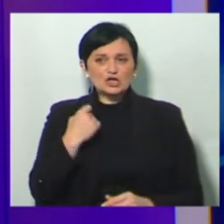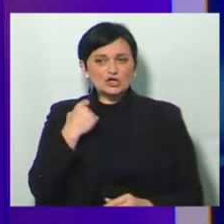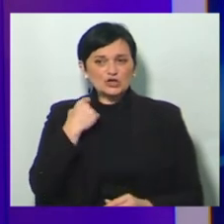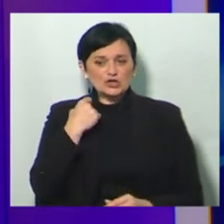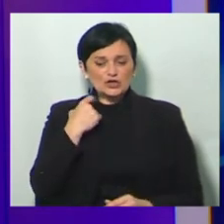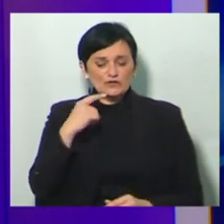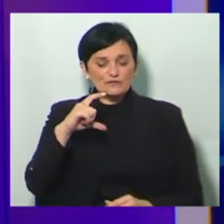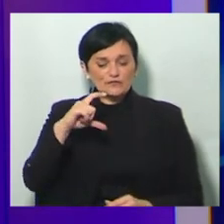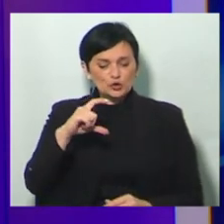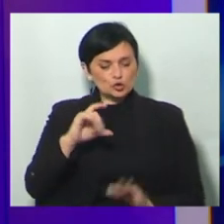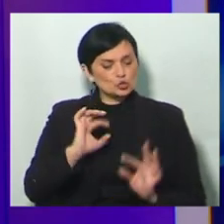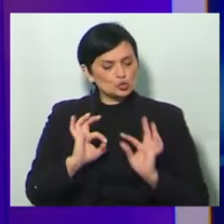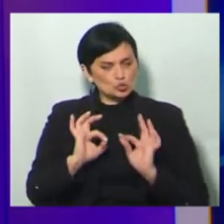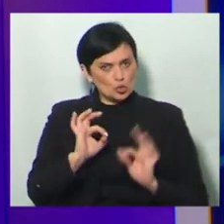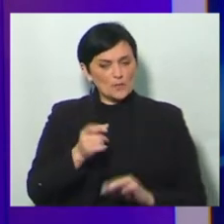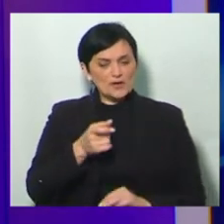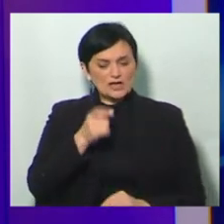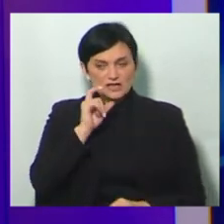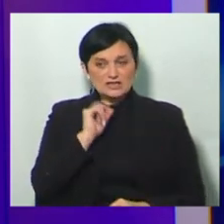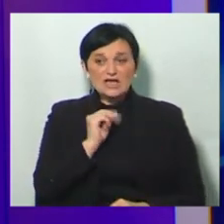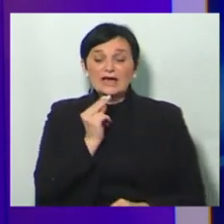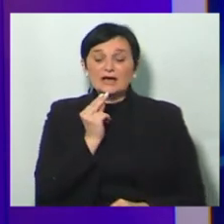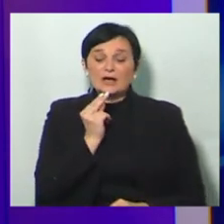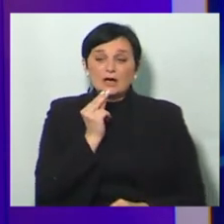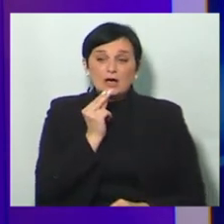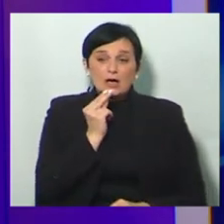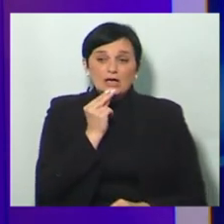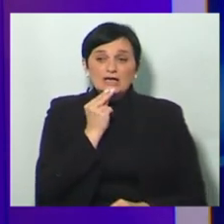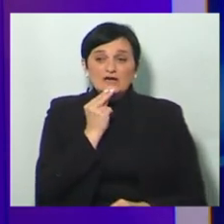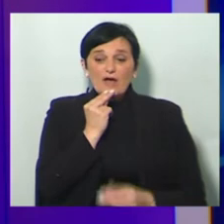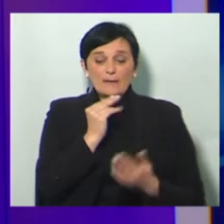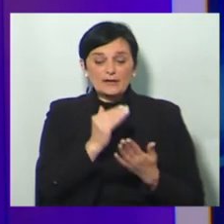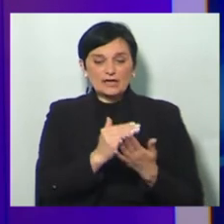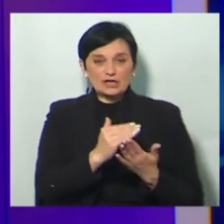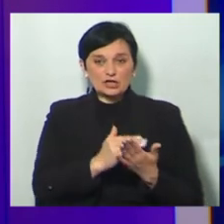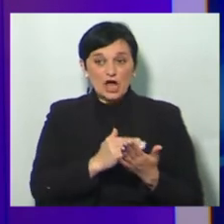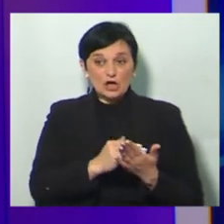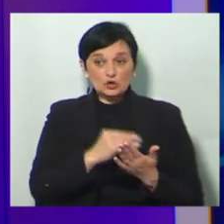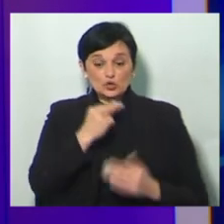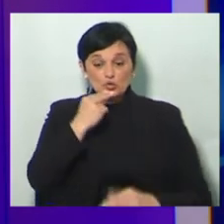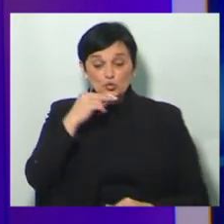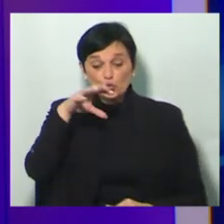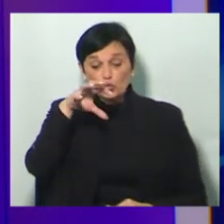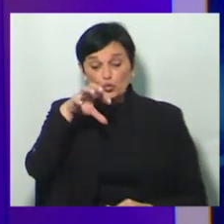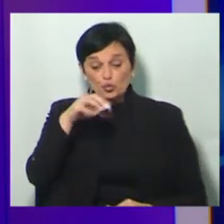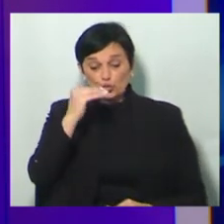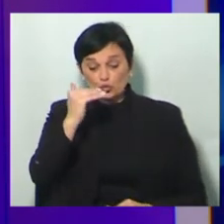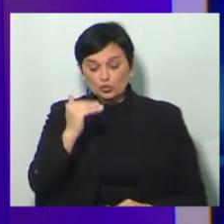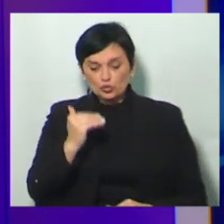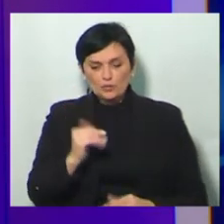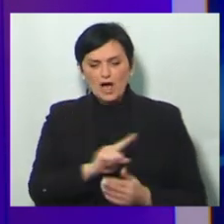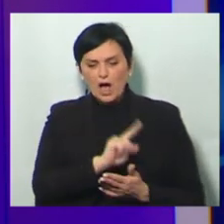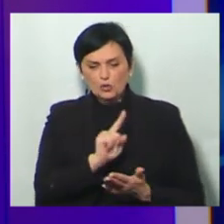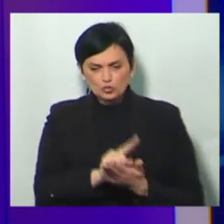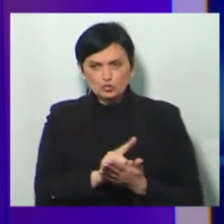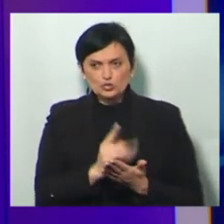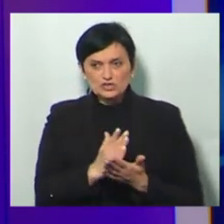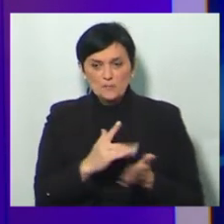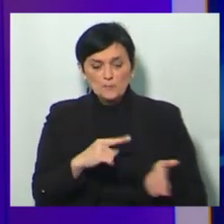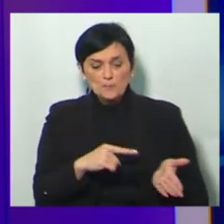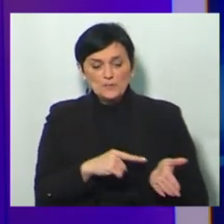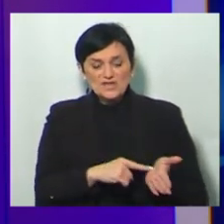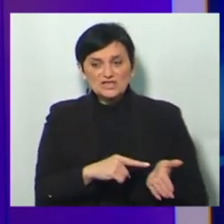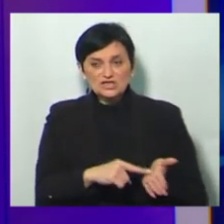ზომიერი მოხმარებისა და კვების რეჟიმისა და ულუფის გააზრებისა, აუცილებლად არის